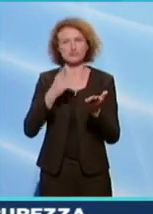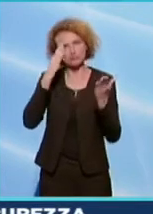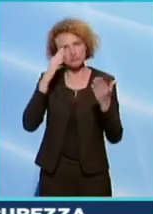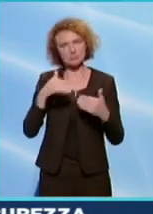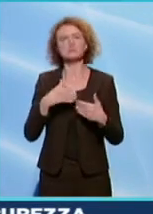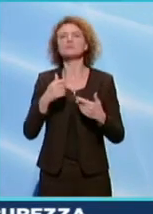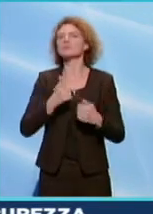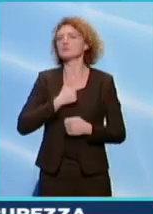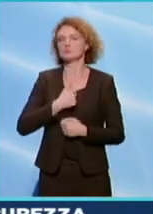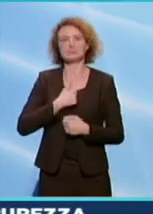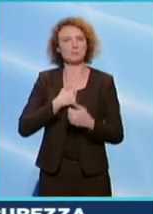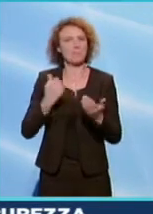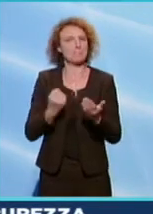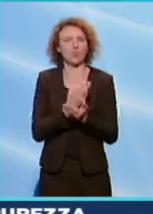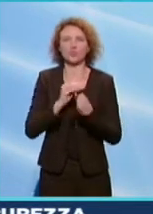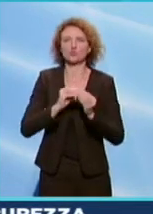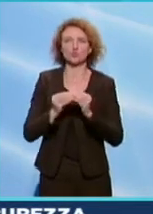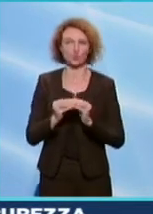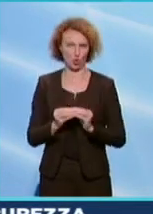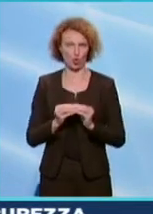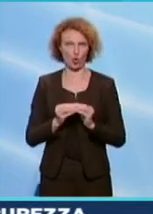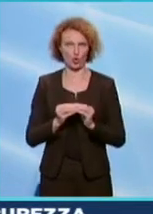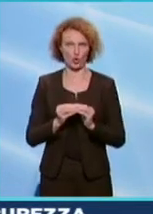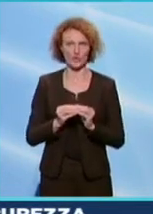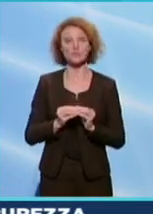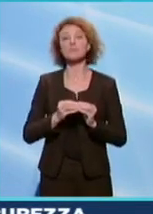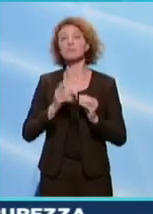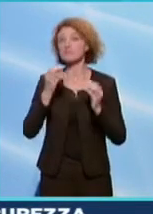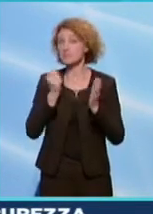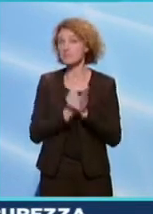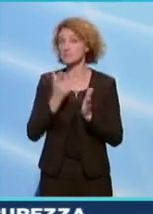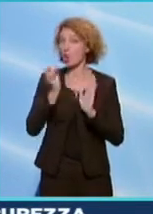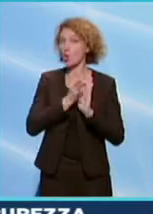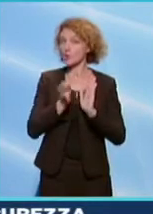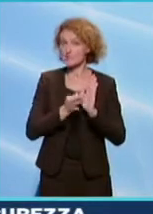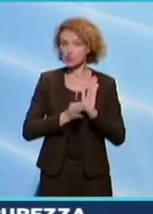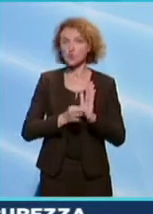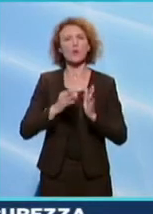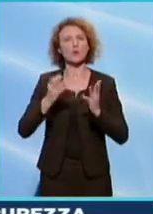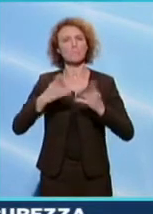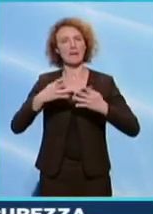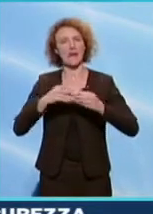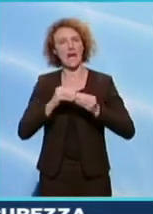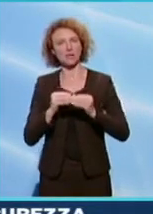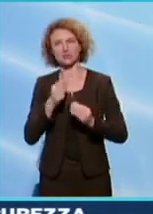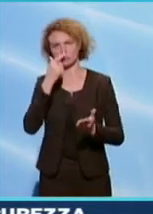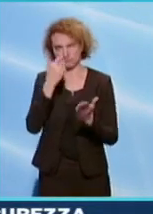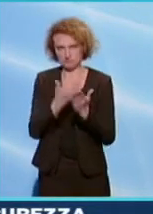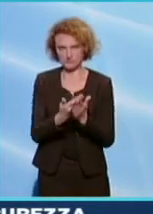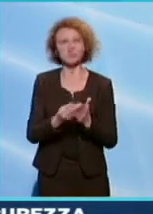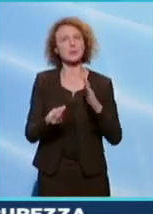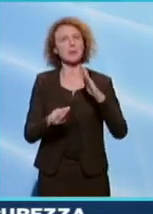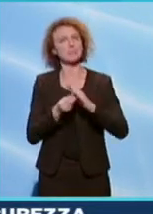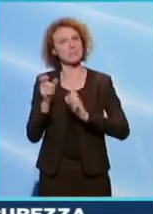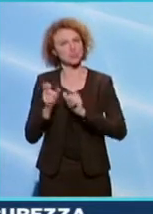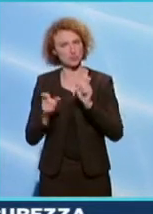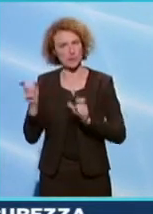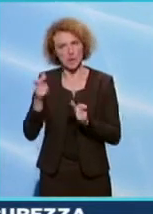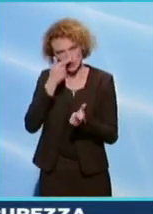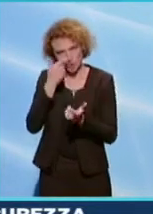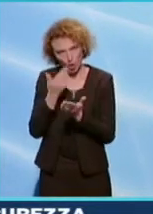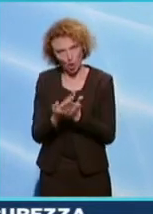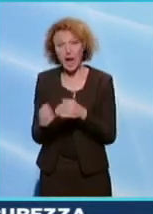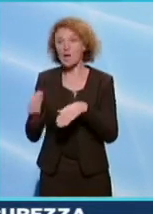autoproduzione alle seguenti condizioni che sia dotata di mezzi meccanici adeguati che sia dotata di personale idoneo aggiuntivo rispetto